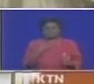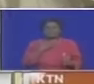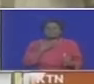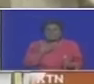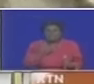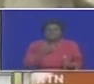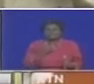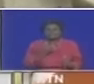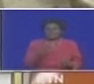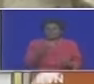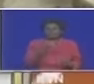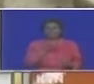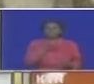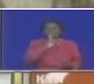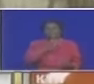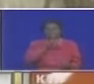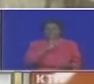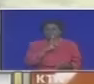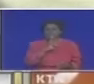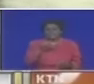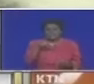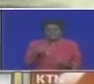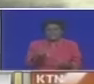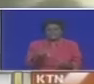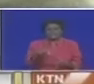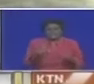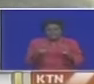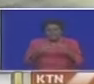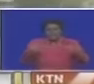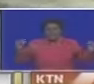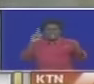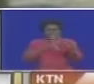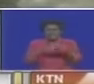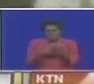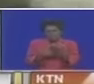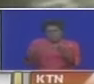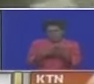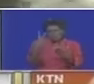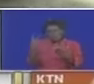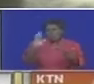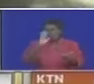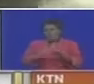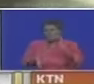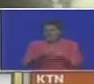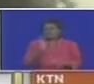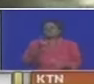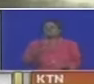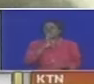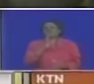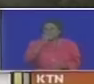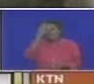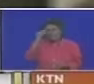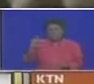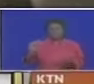kiu ya muda mrefu. Kwa ngamia huweza kukaa zaidi ya wiki mbili bila maji, kwani ni mnyama mwenye